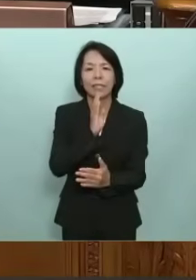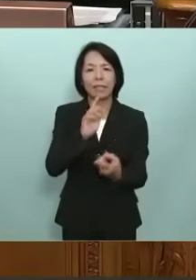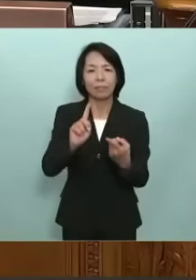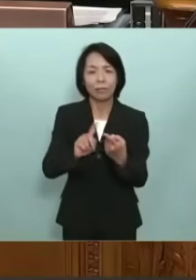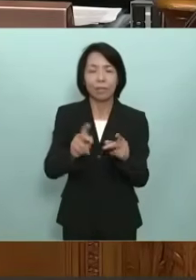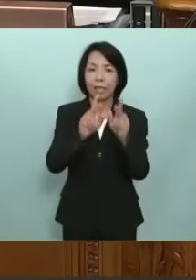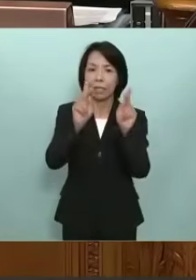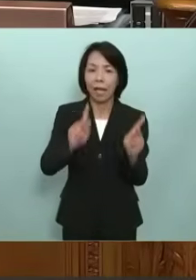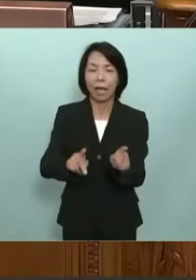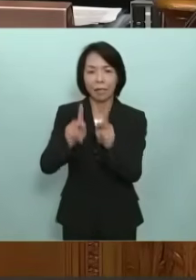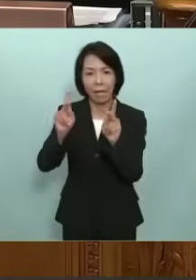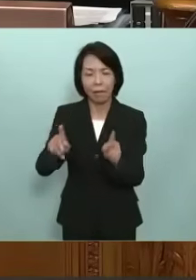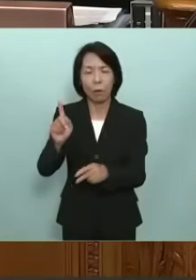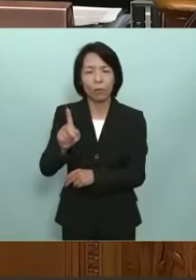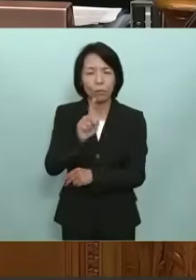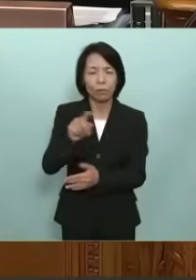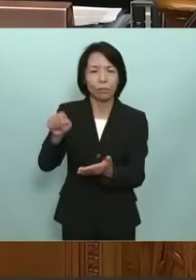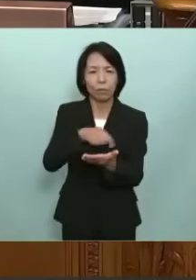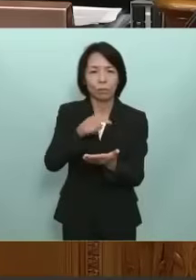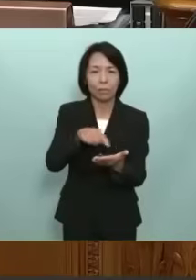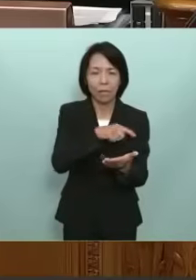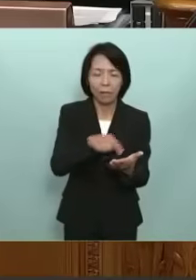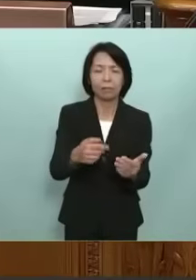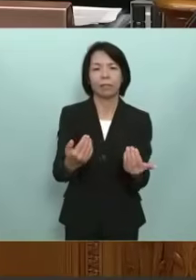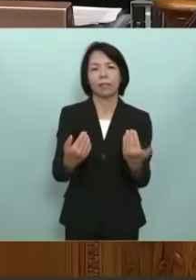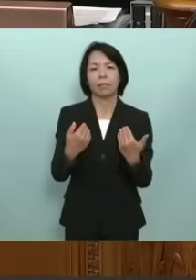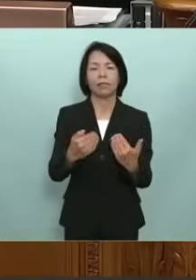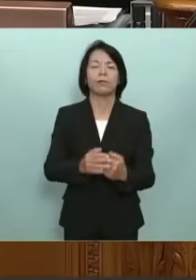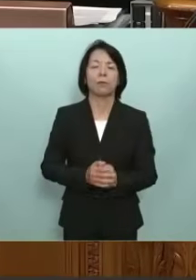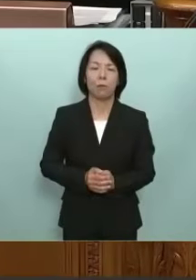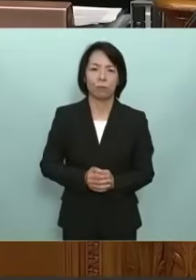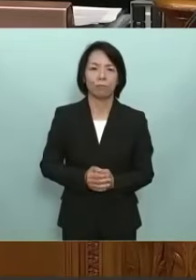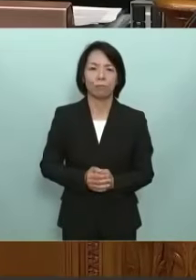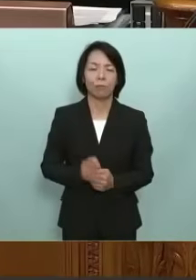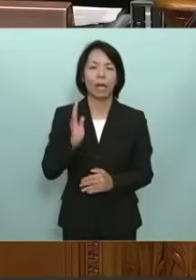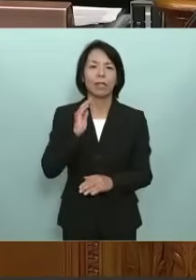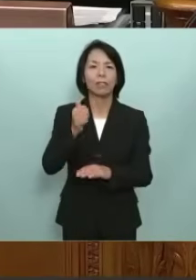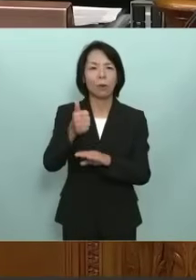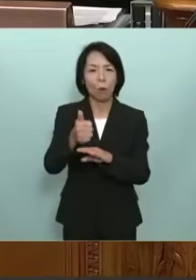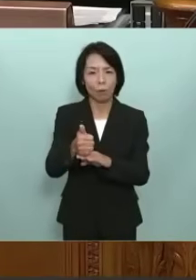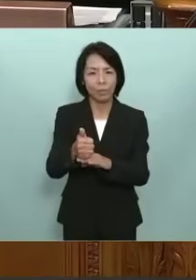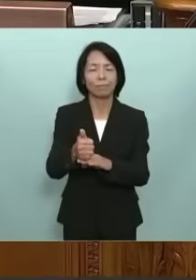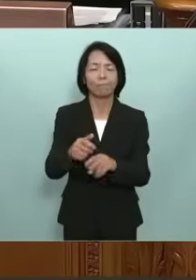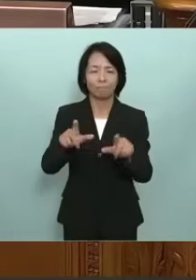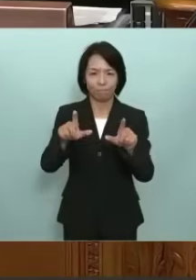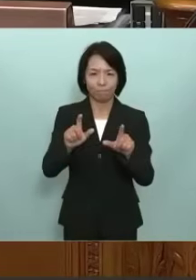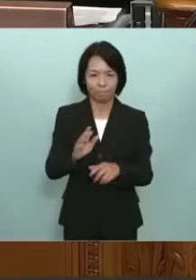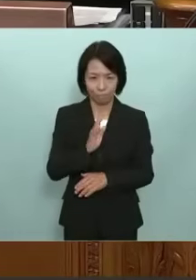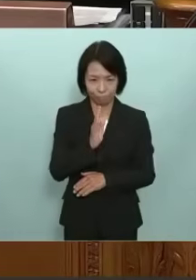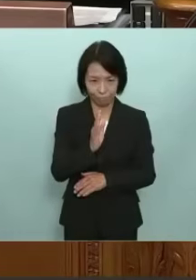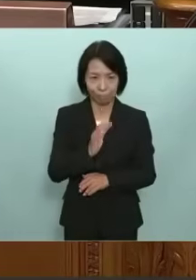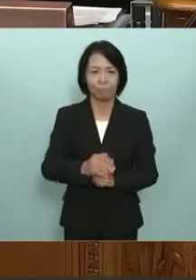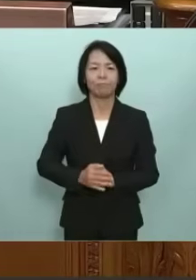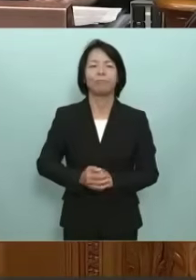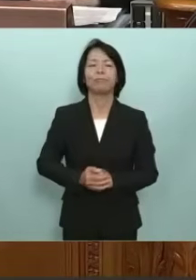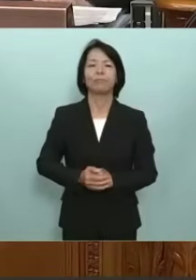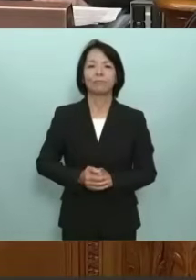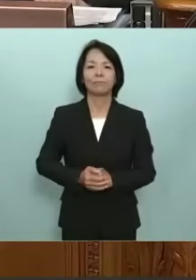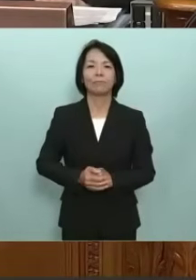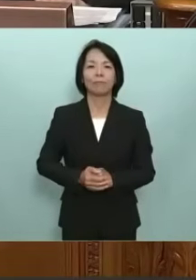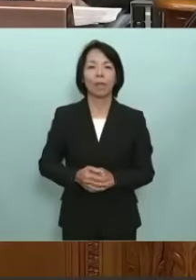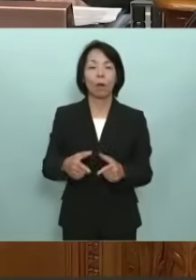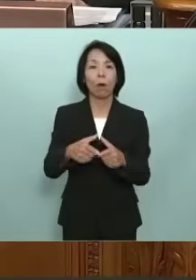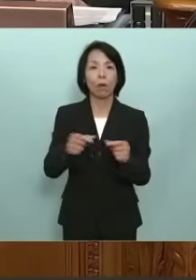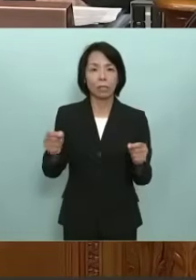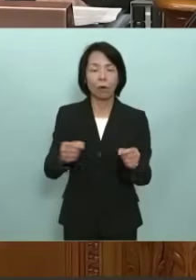題を1つ1つ解決していくことではないでしょうか総理合わせてお答えくださいいい見だ我が